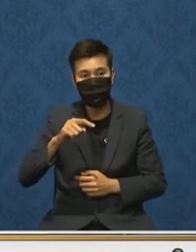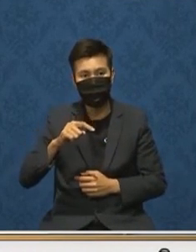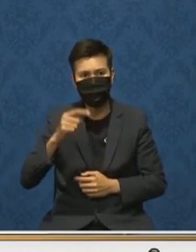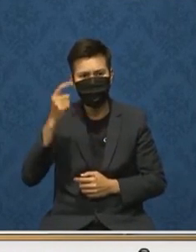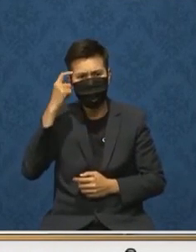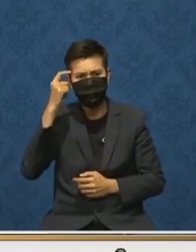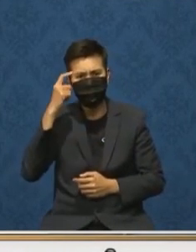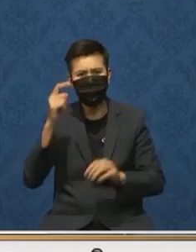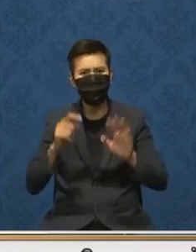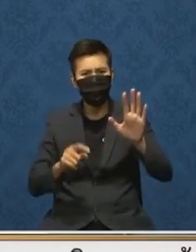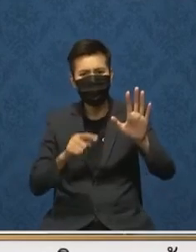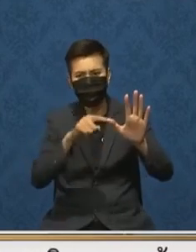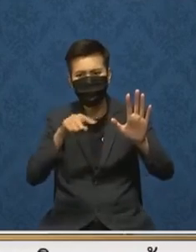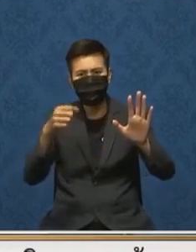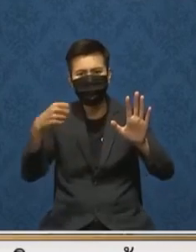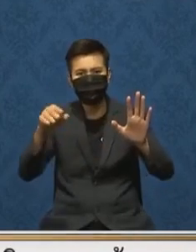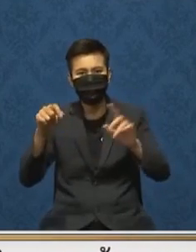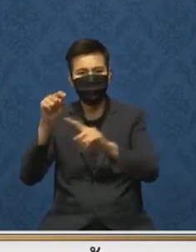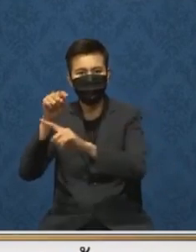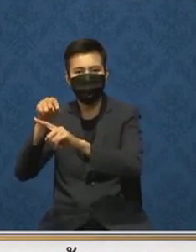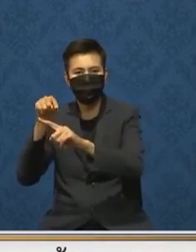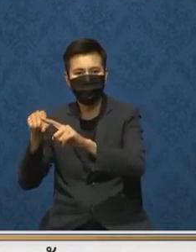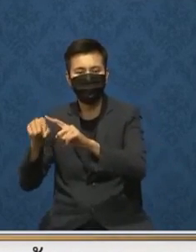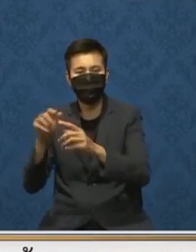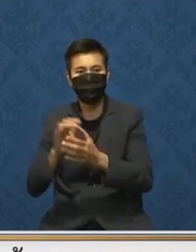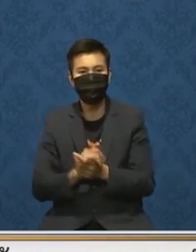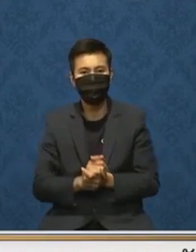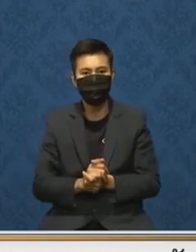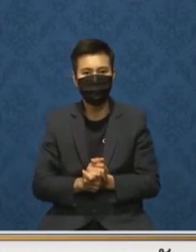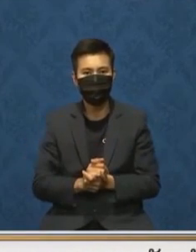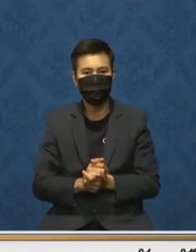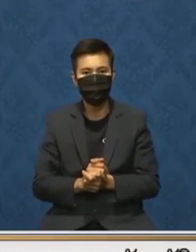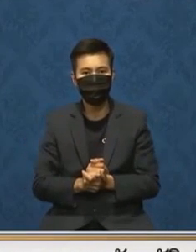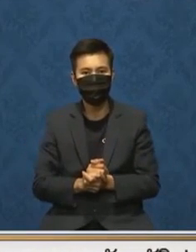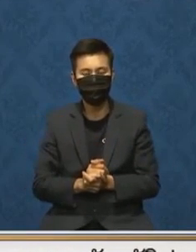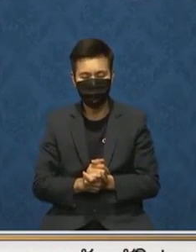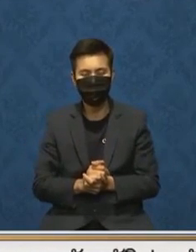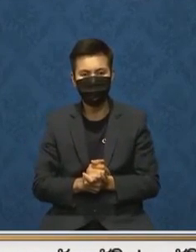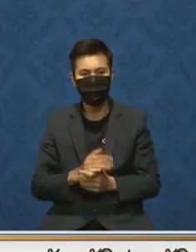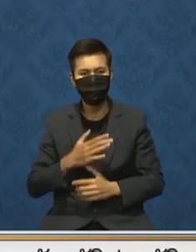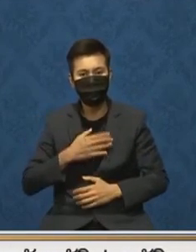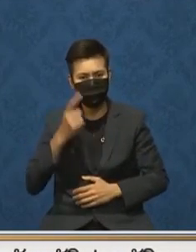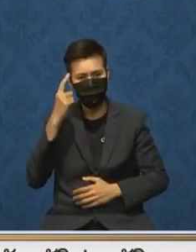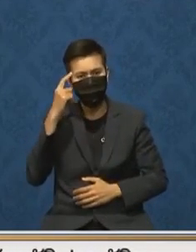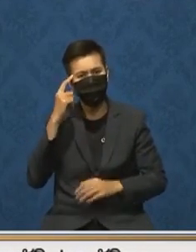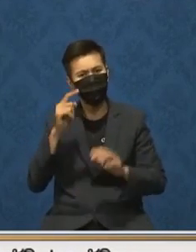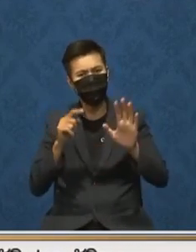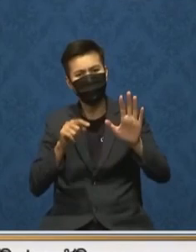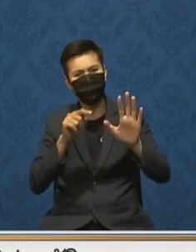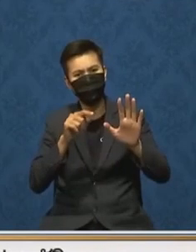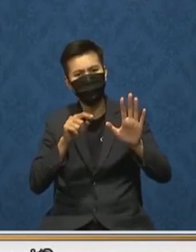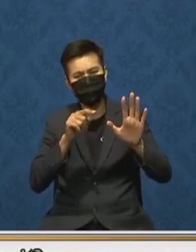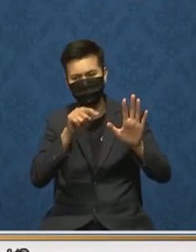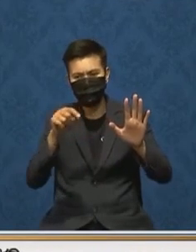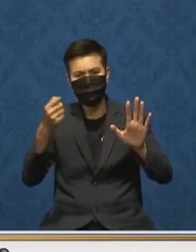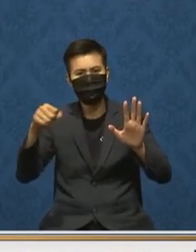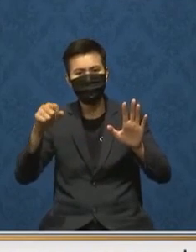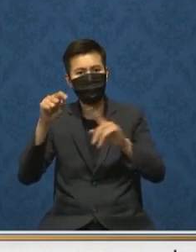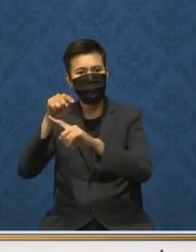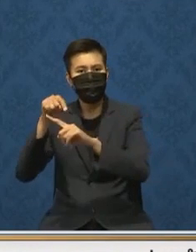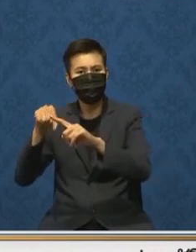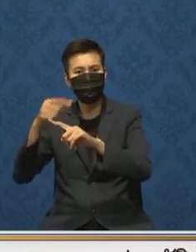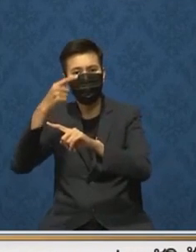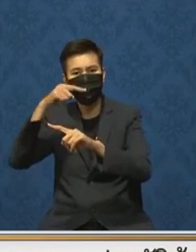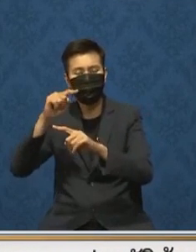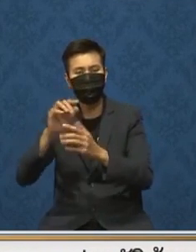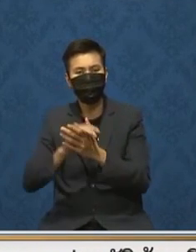กันนะ 5-10% ในคงการสำรวจเนี่ยคงไม่ค่อยแตกต่างกันเท่าไหร่นักคงมีประมาณ 5-10% ก็เป็นจำนวนหลายล้